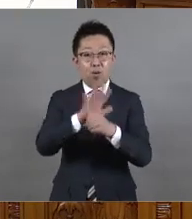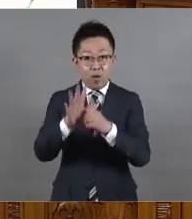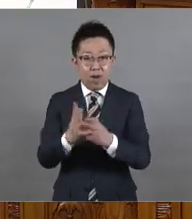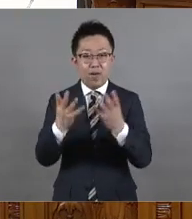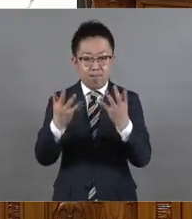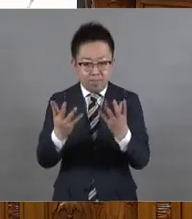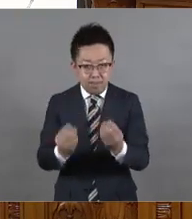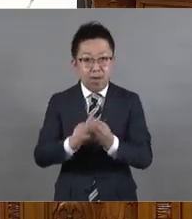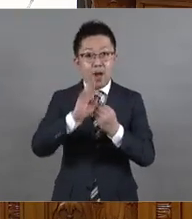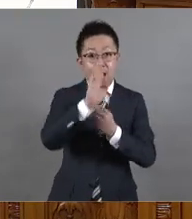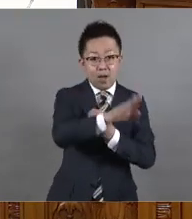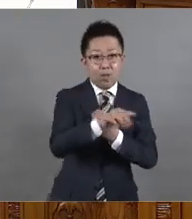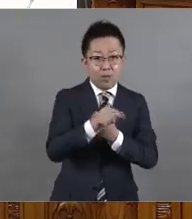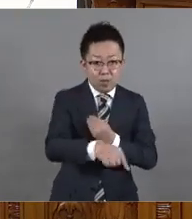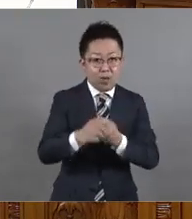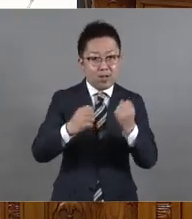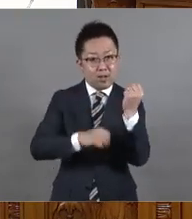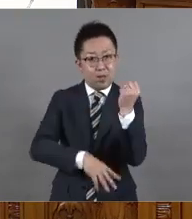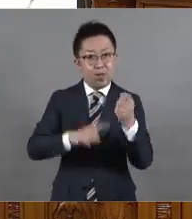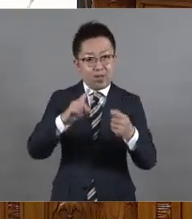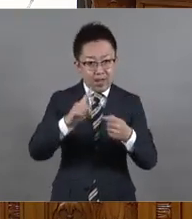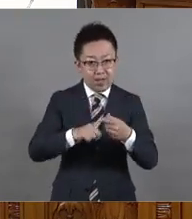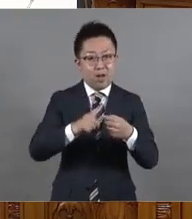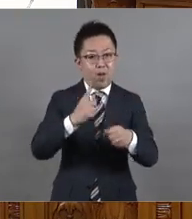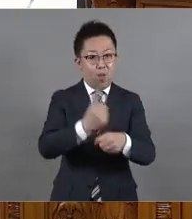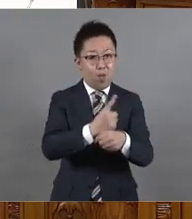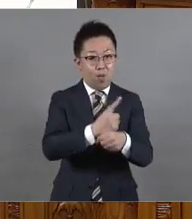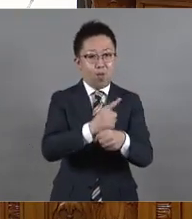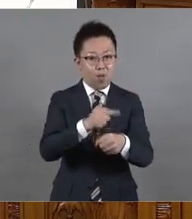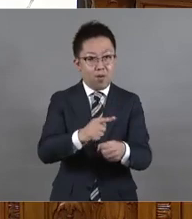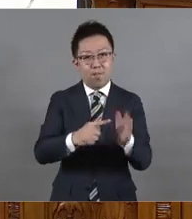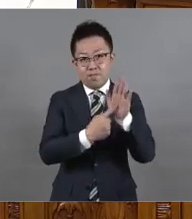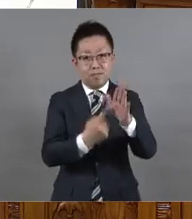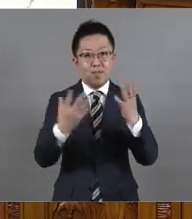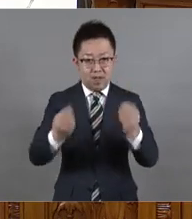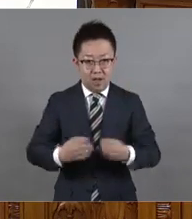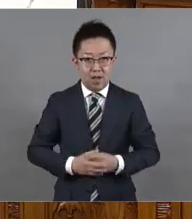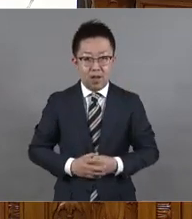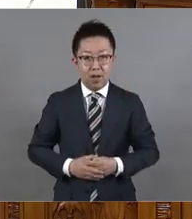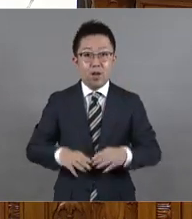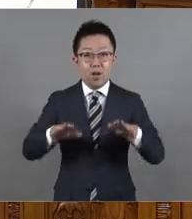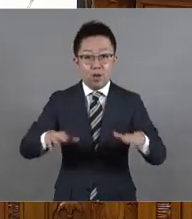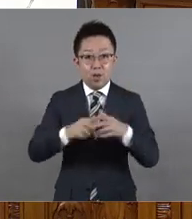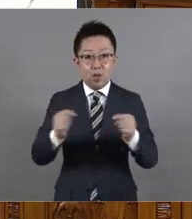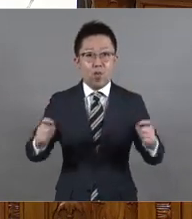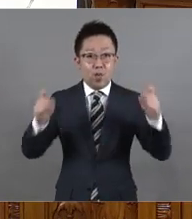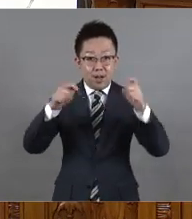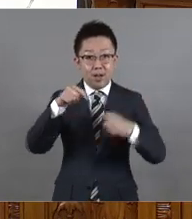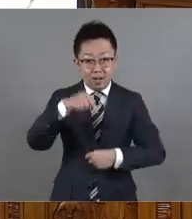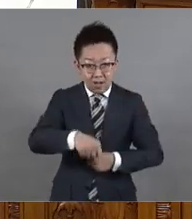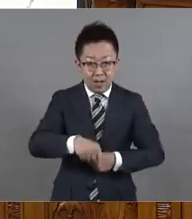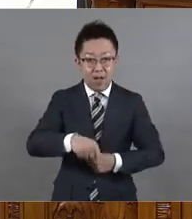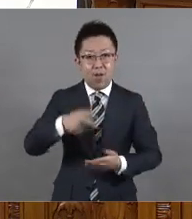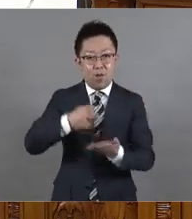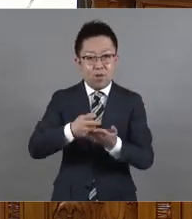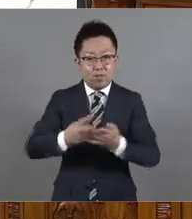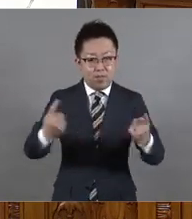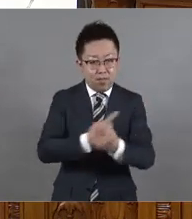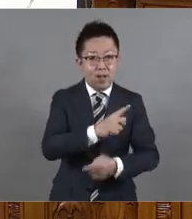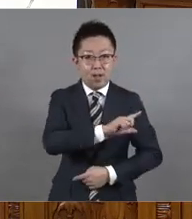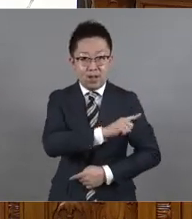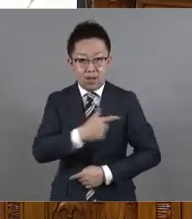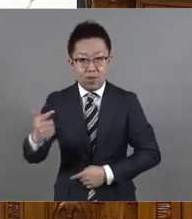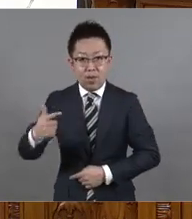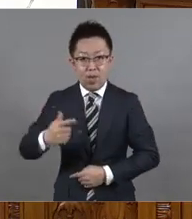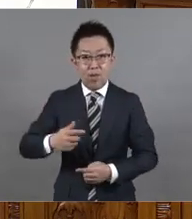仕様改革の基本的方向性を具体化しました今国会において産業競争力強化法の改正など所要の